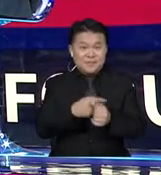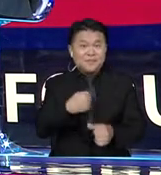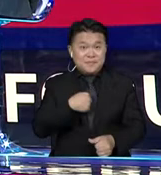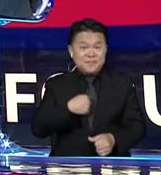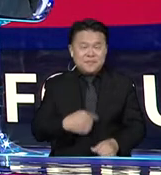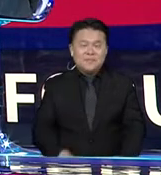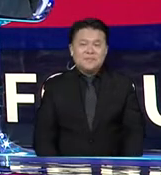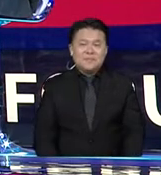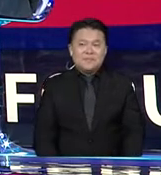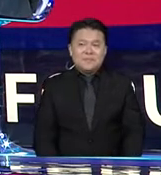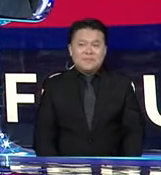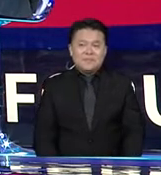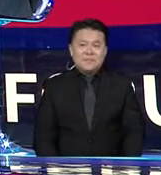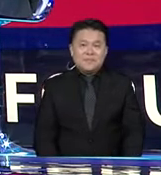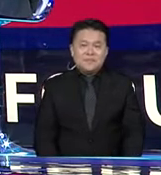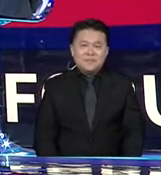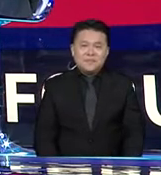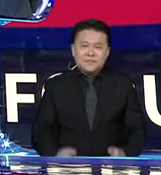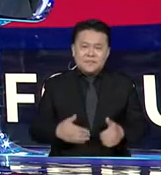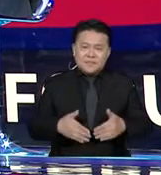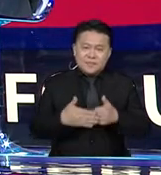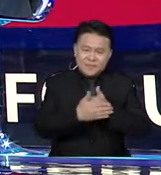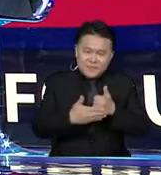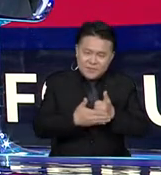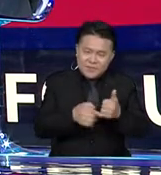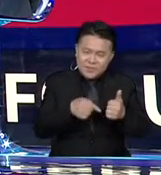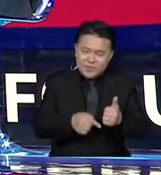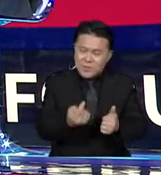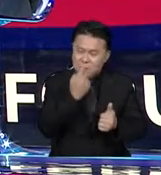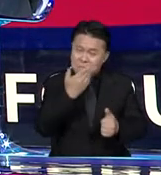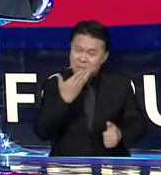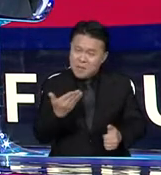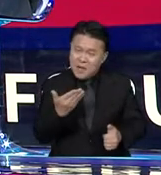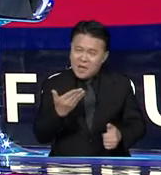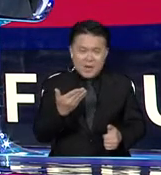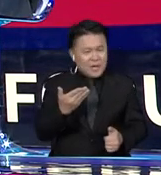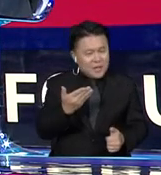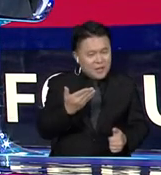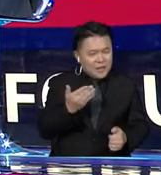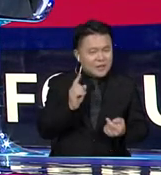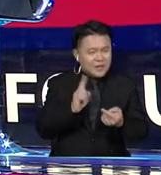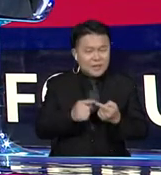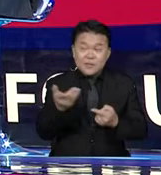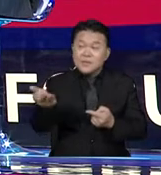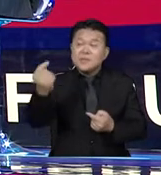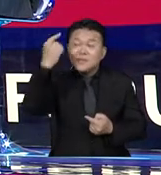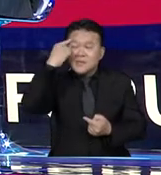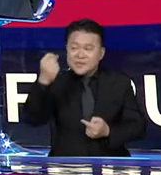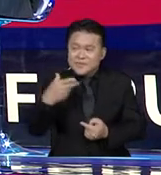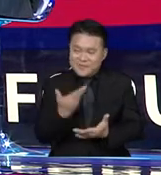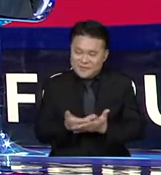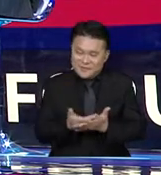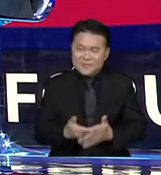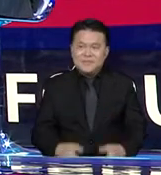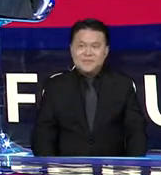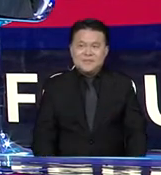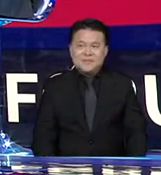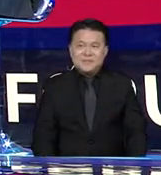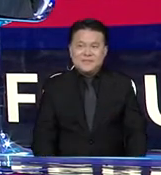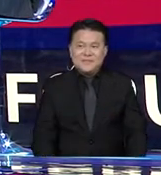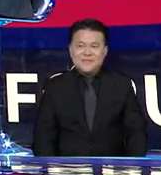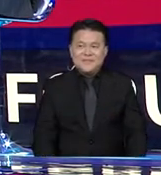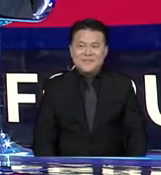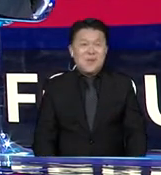선생님입니다. 다정함도 학습이 가능할까에 대한 박사님의 생각을 한 번 더 듣고 싶습니다.